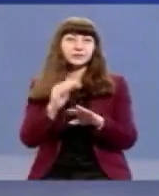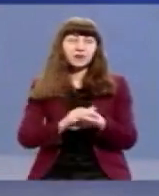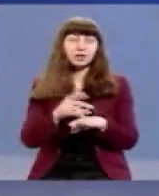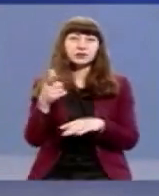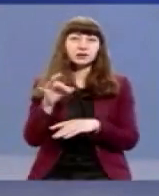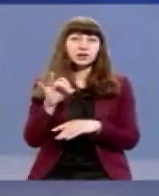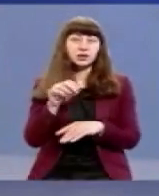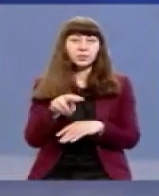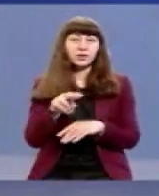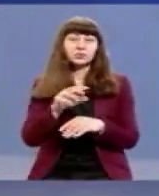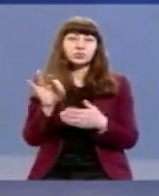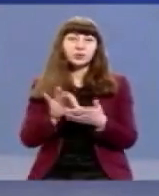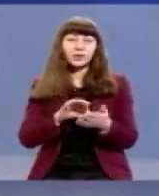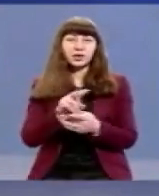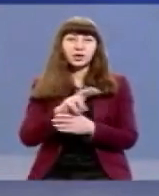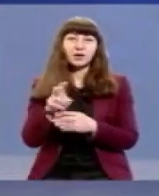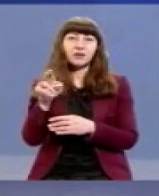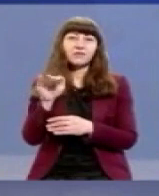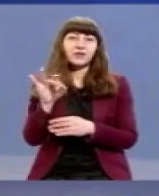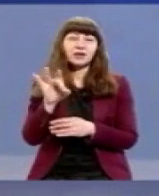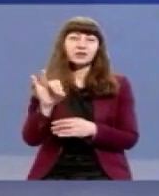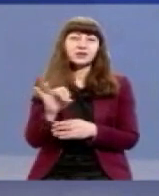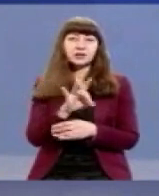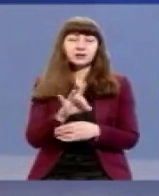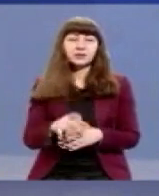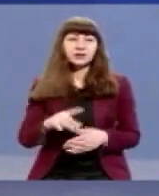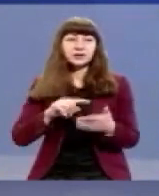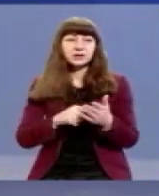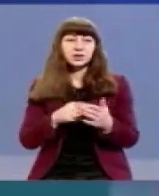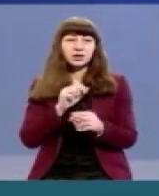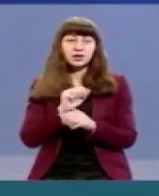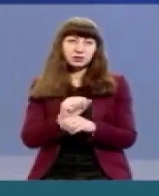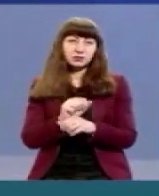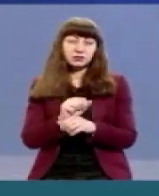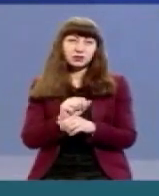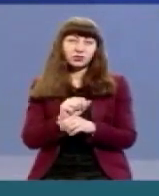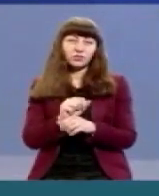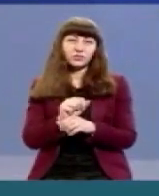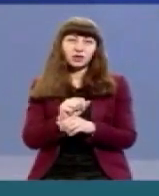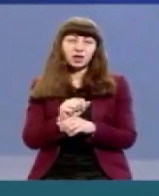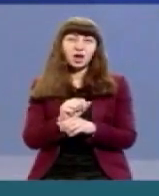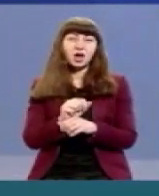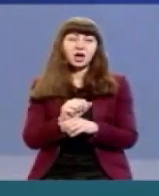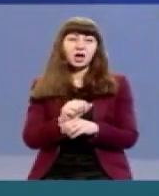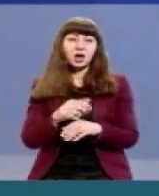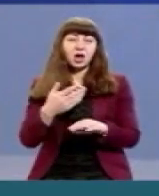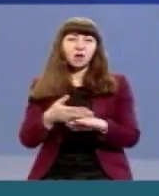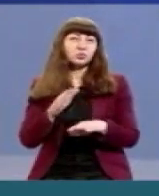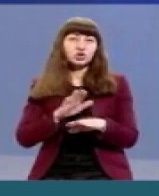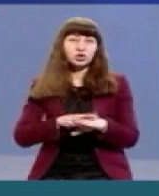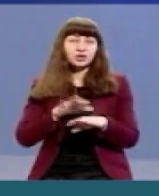первичной медико-санитарной помощи с целью предотвращения осложнений от данного заболевания. Потому как сам грипп, в